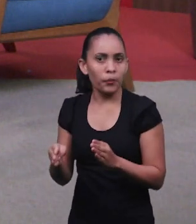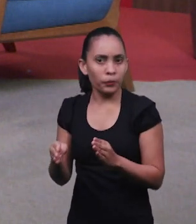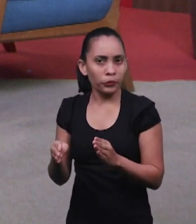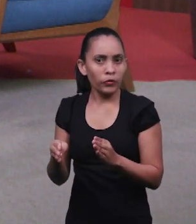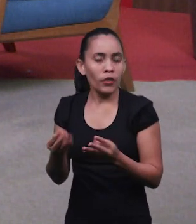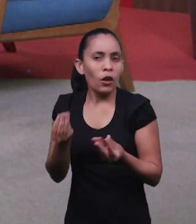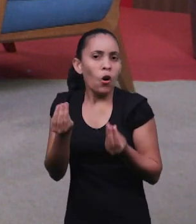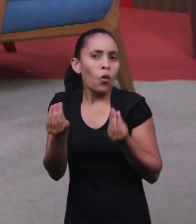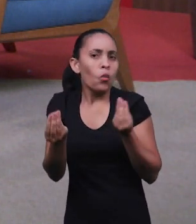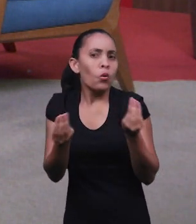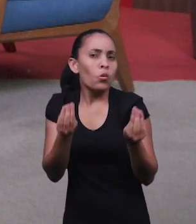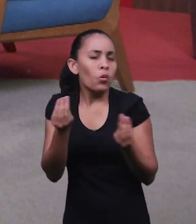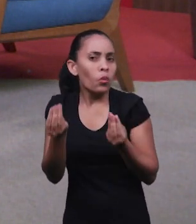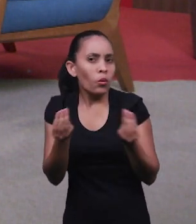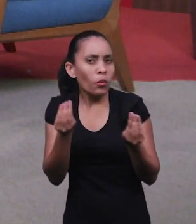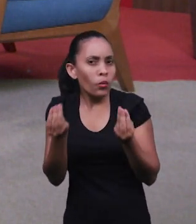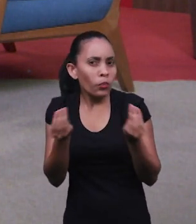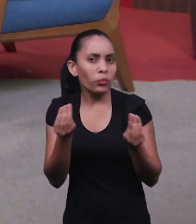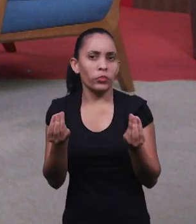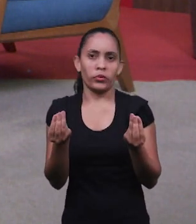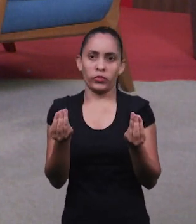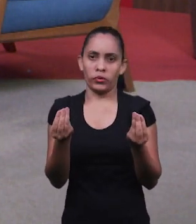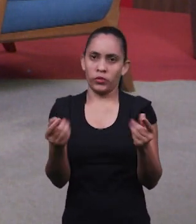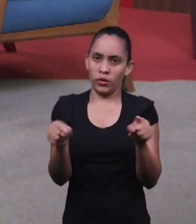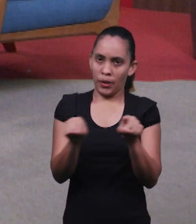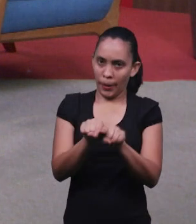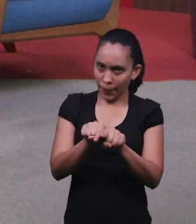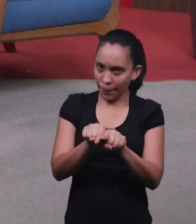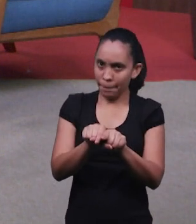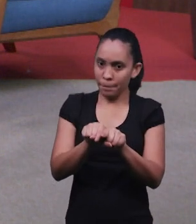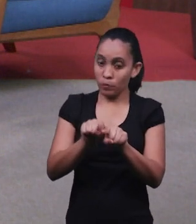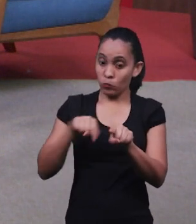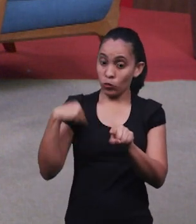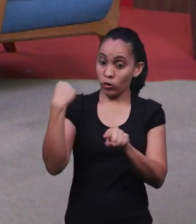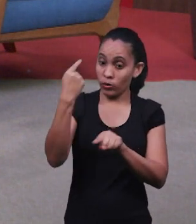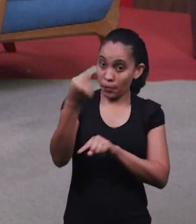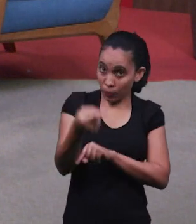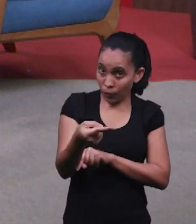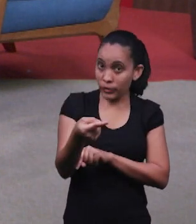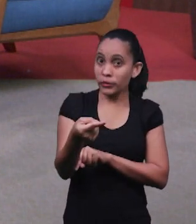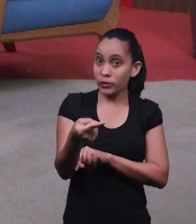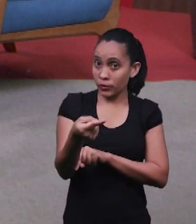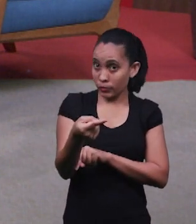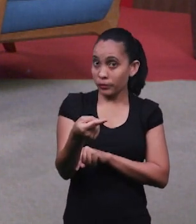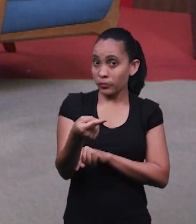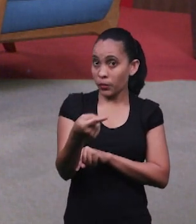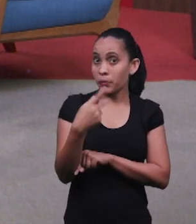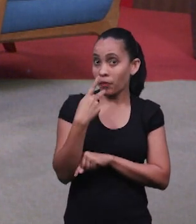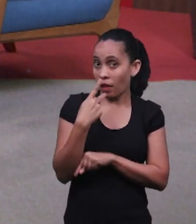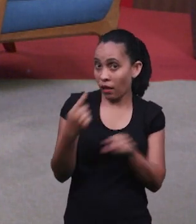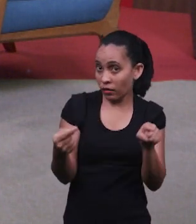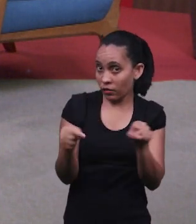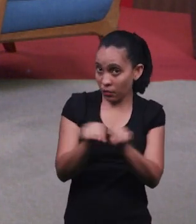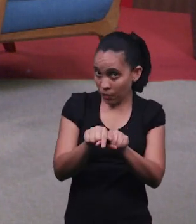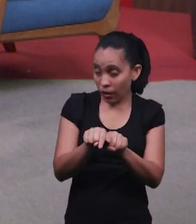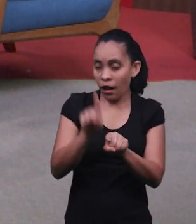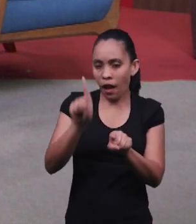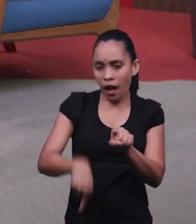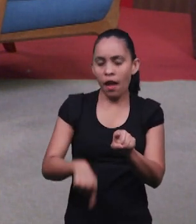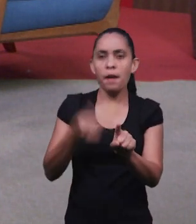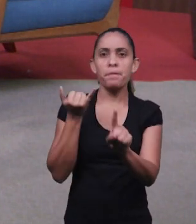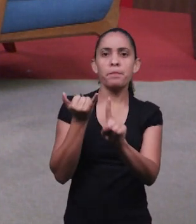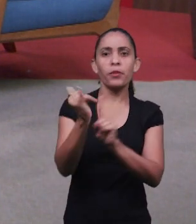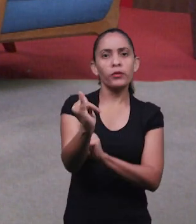c'est-à-dire la manière, et nous allons parler après aussi, mais cette question des